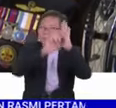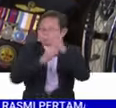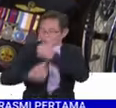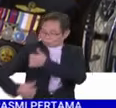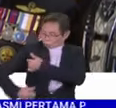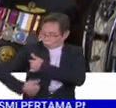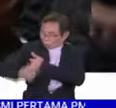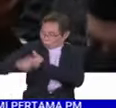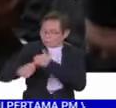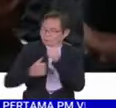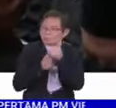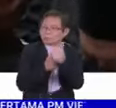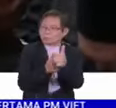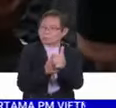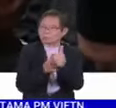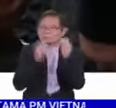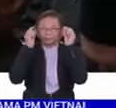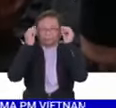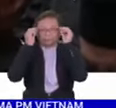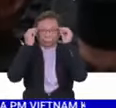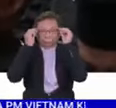ketenteraan.